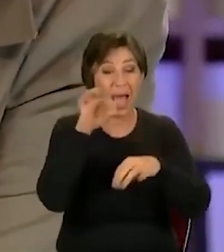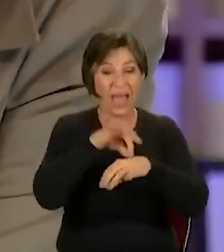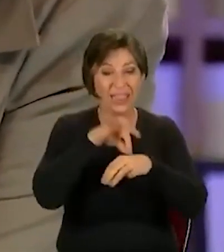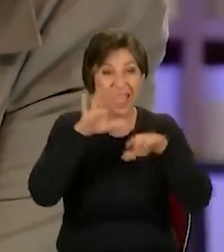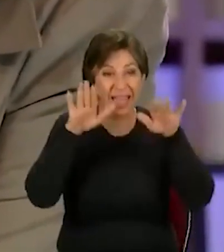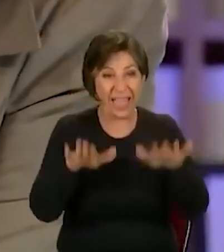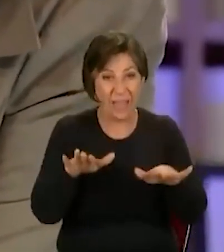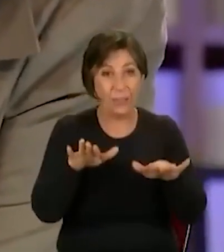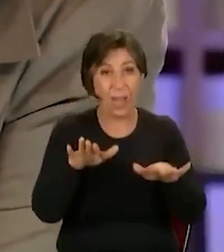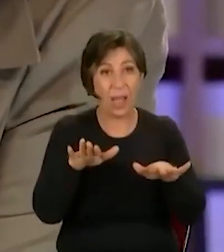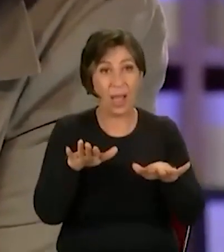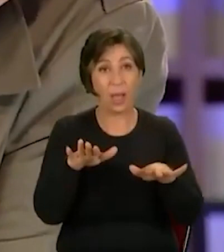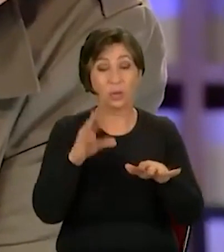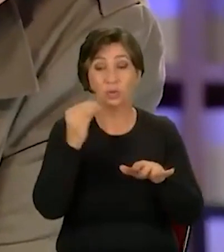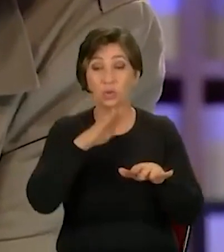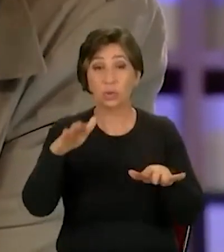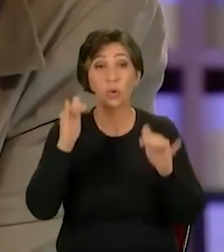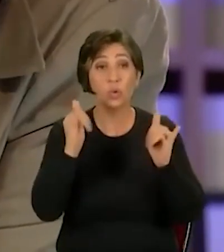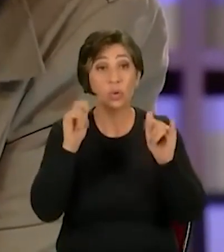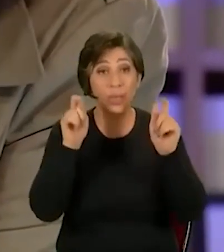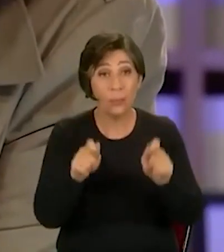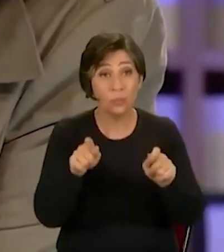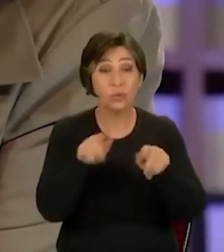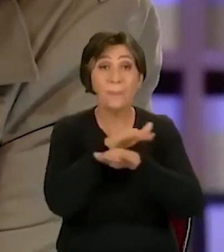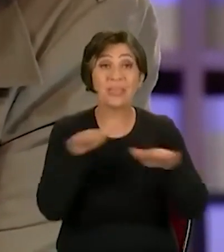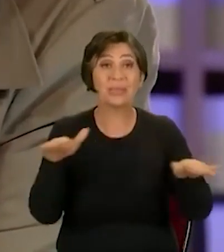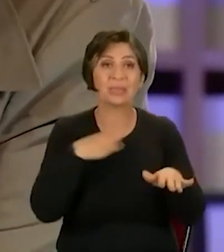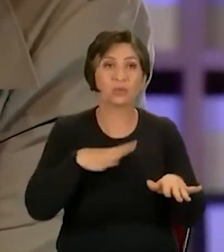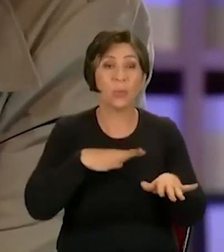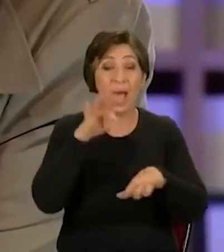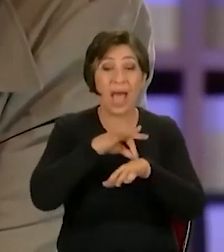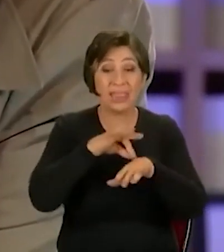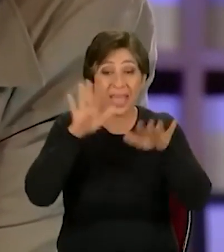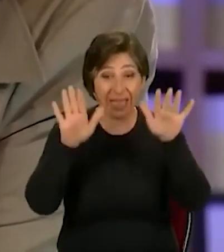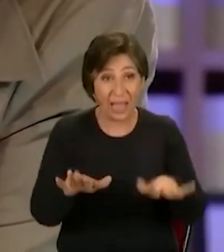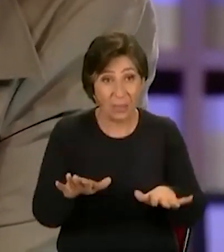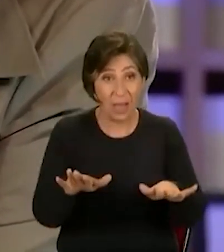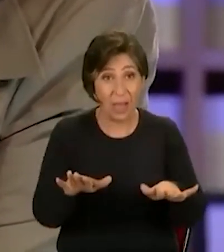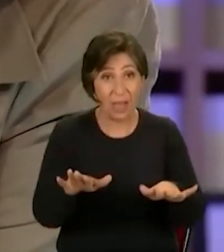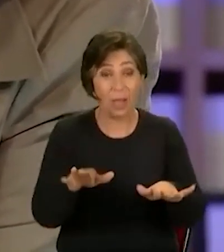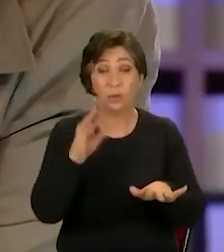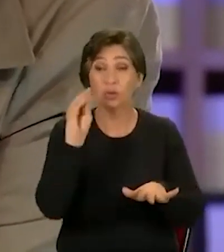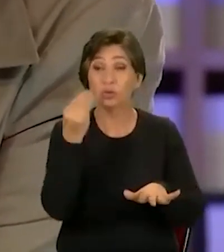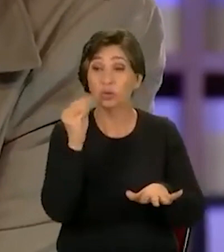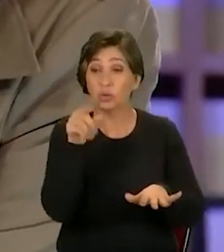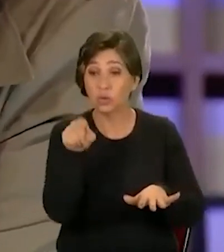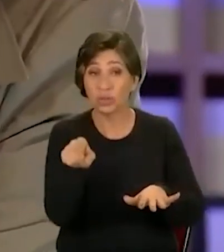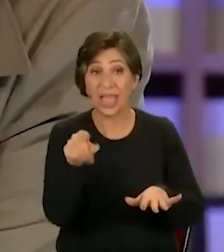anda kalma meselesinde çocuklarımıza kötülük yapıyor muyuz? Bununla bitirmek istiyorum. Çünkü anda kalma